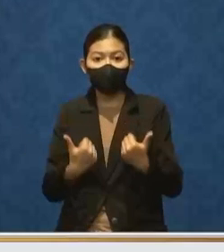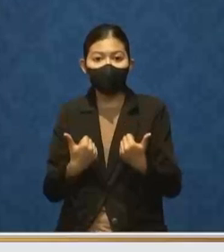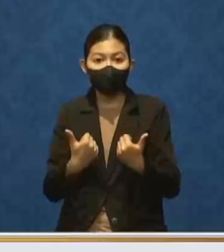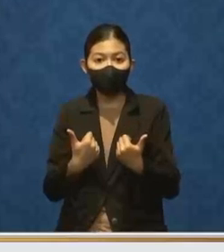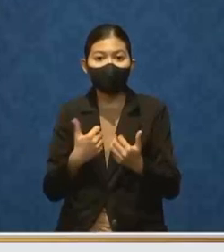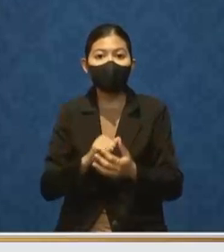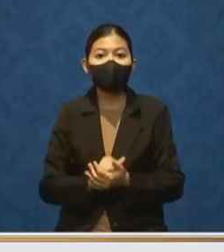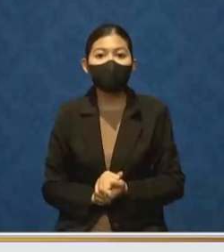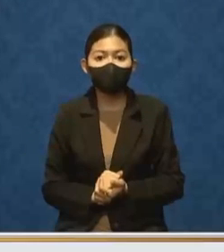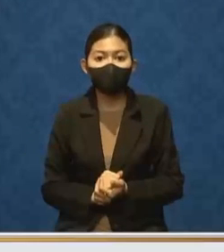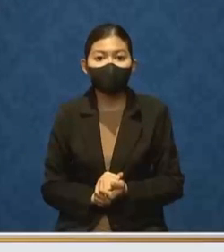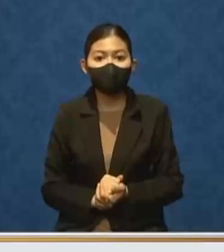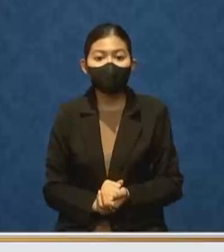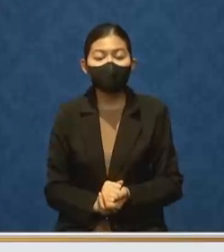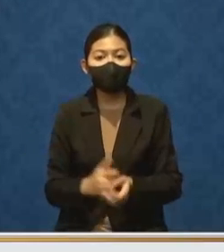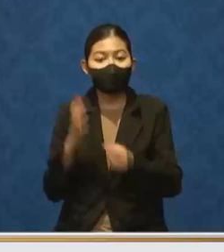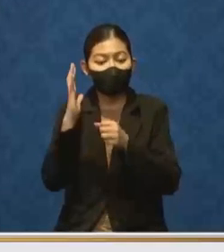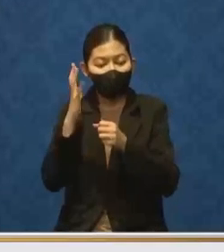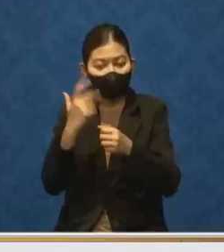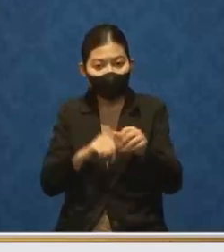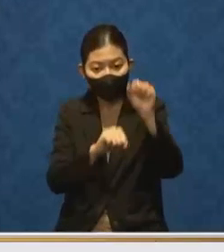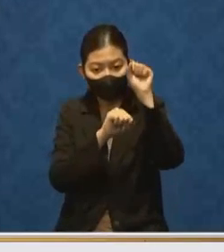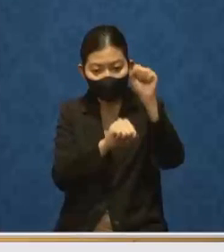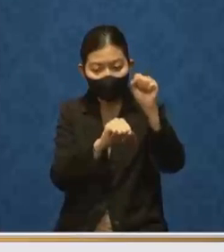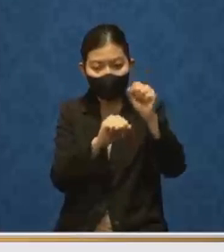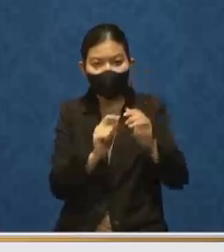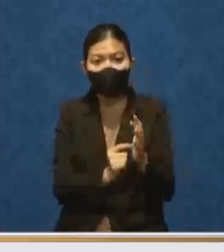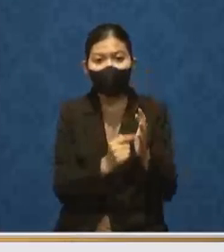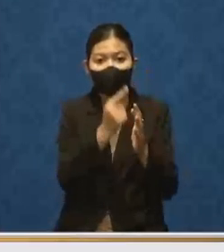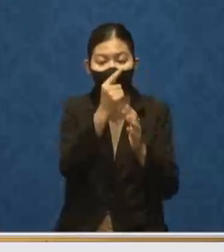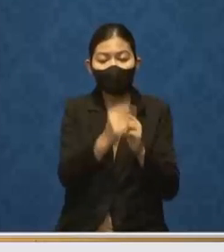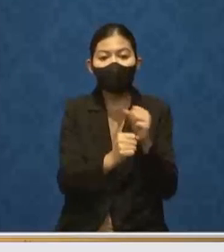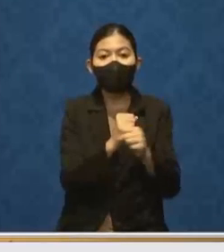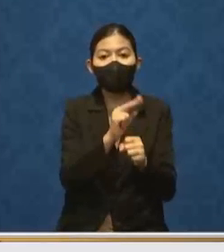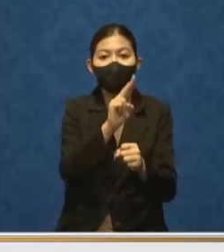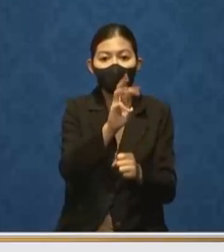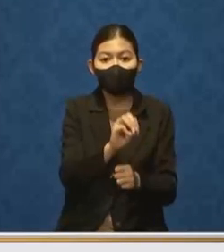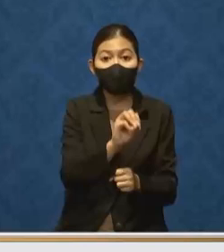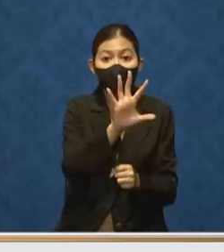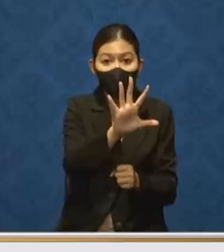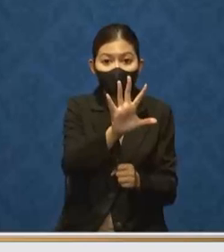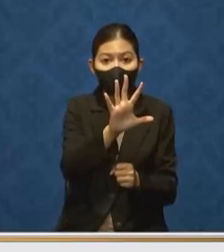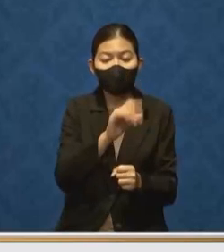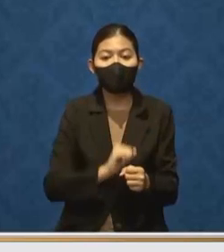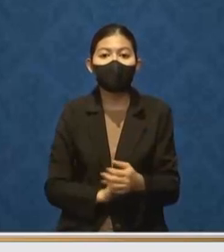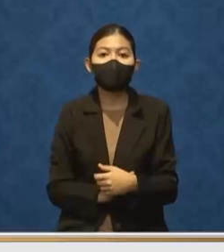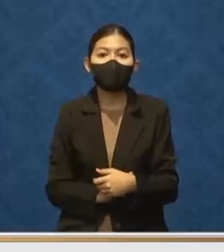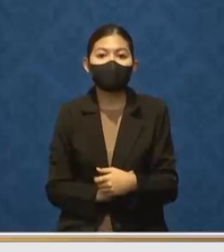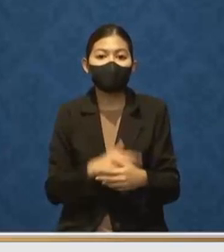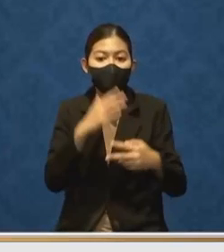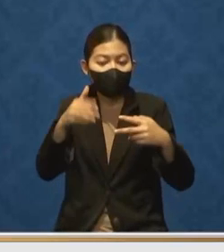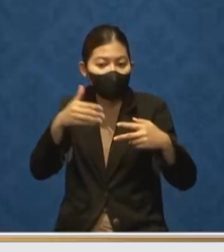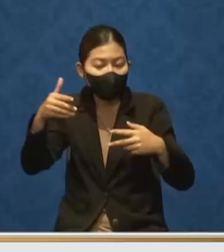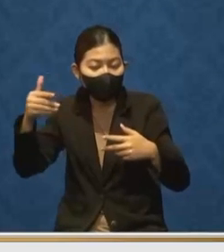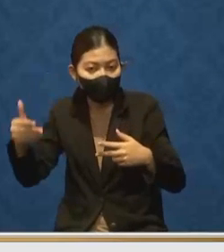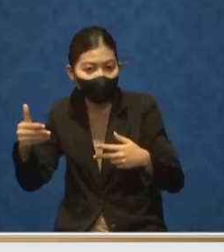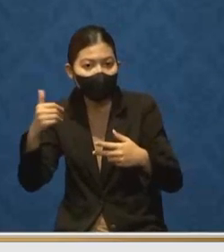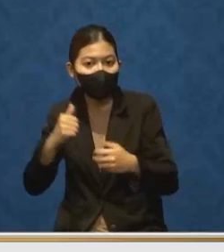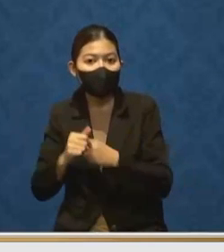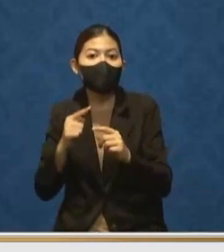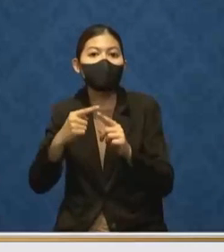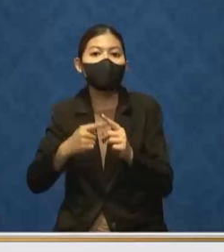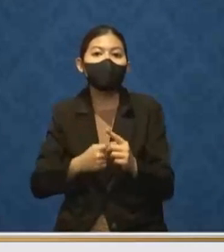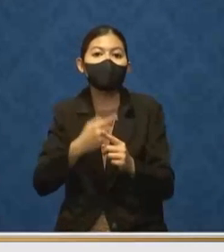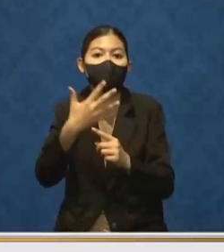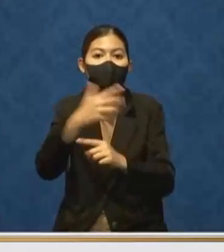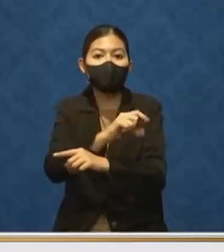ชาติแถลงภาวะเศรษฐกิจไทยไตรมาสแรกของปี2565และแนวโน้มปี2565เมื่อวันที่17พฤ